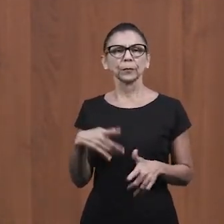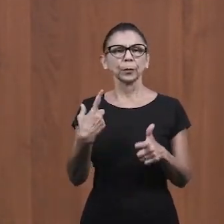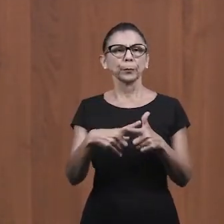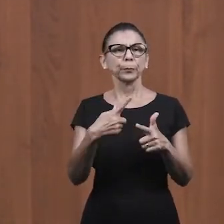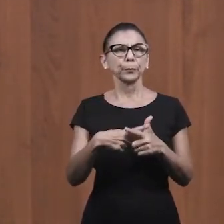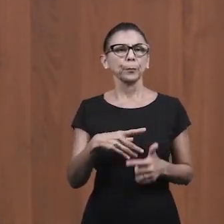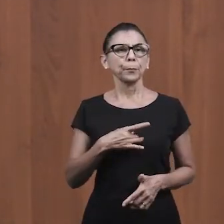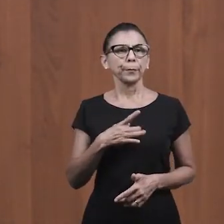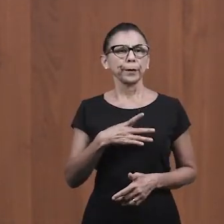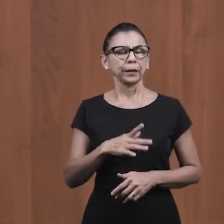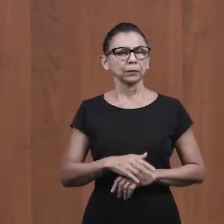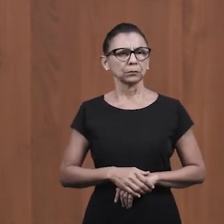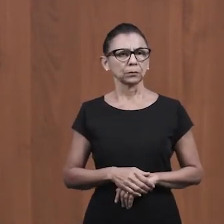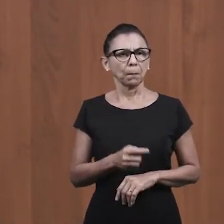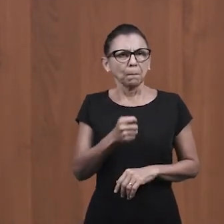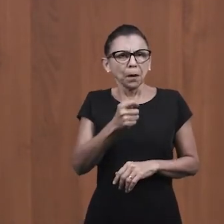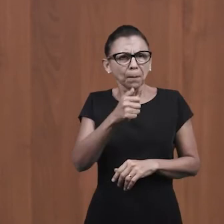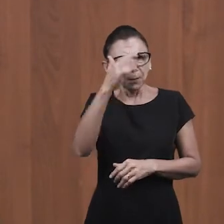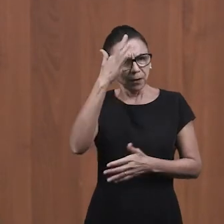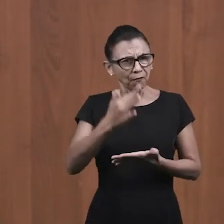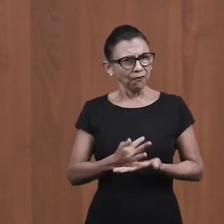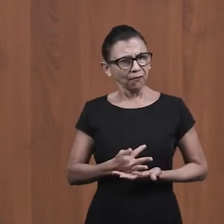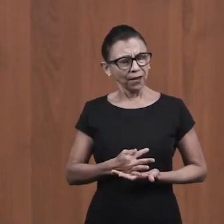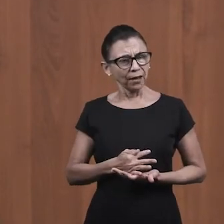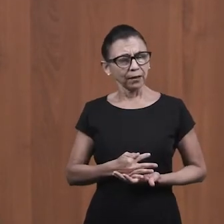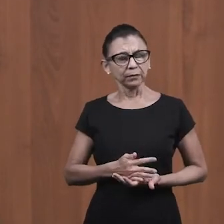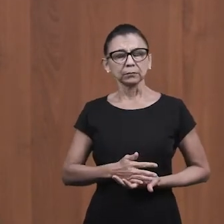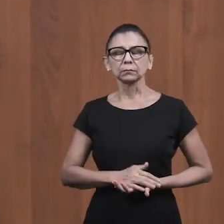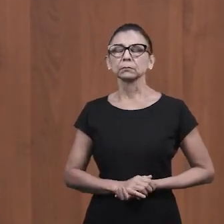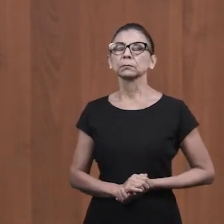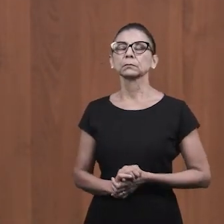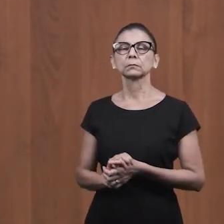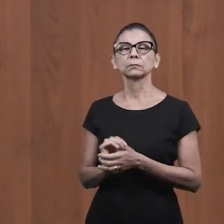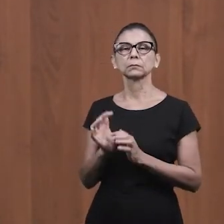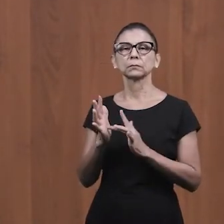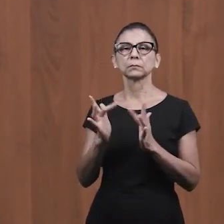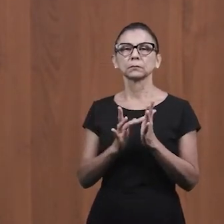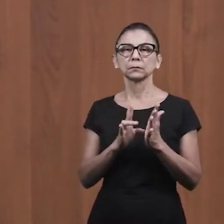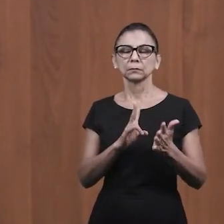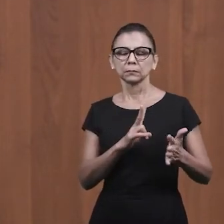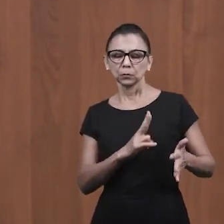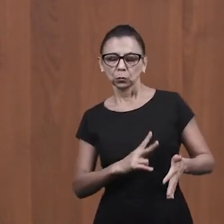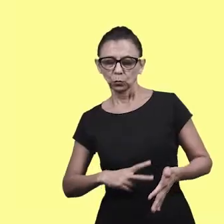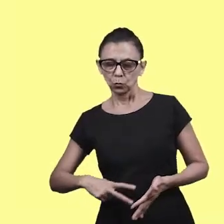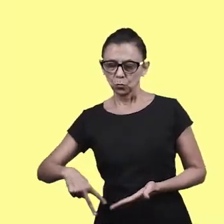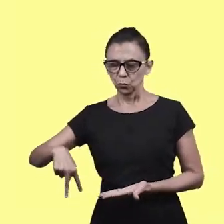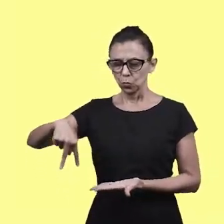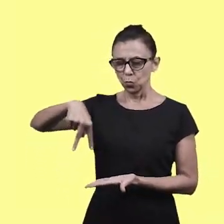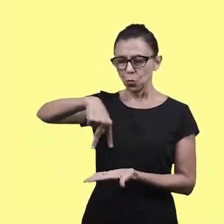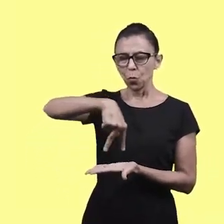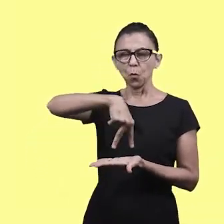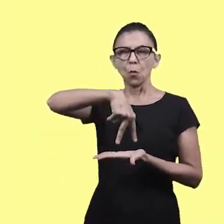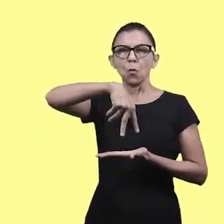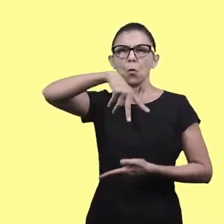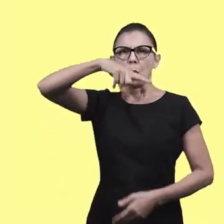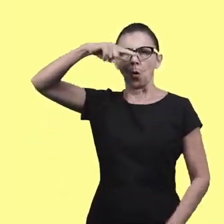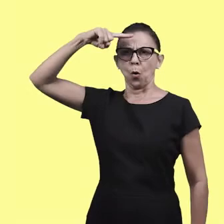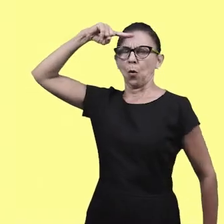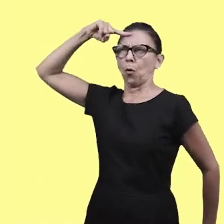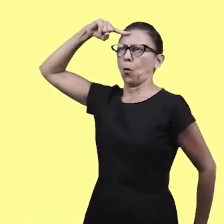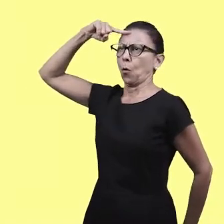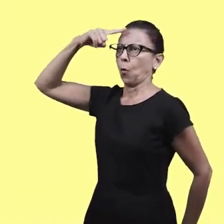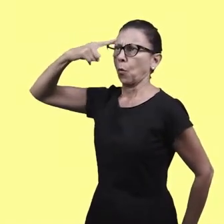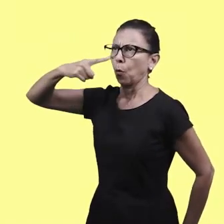Pourquoi vous avez peur, les hommes, de peu de foi ?» Jésus alors s'est levé, et a repris les vents,